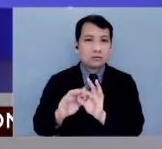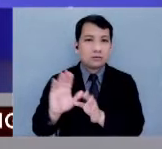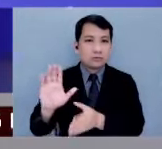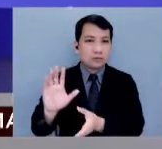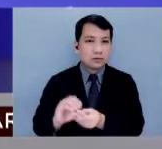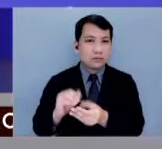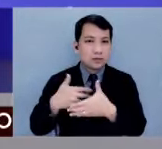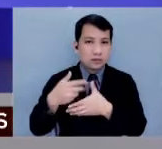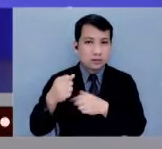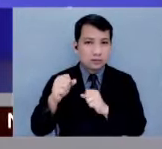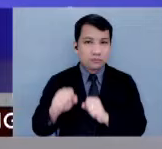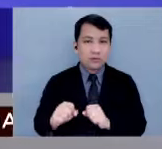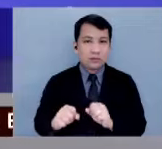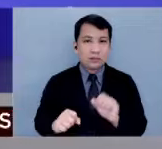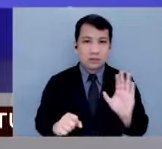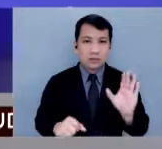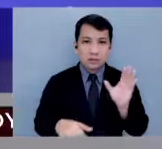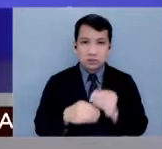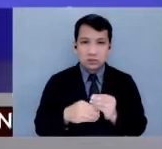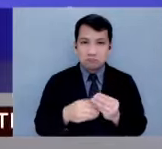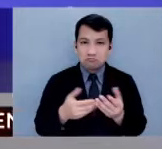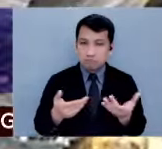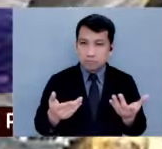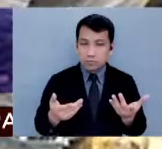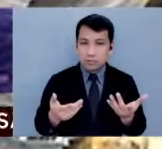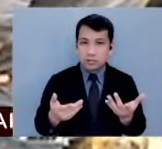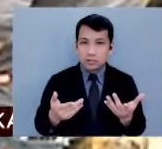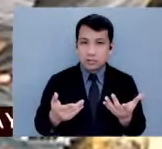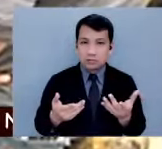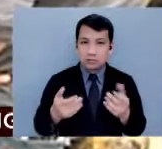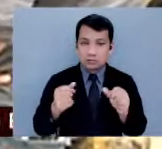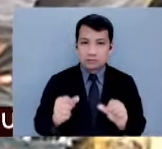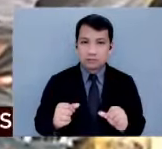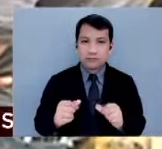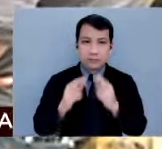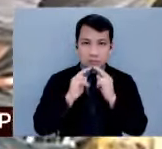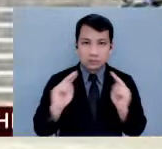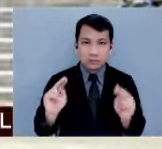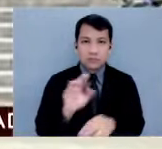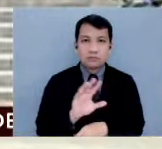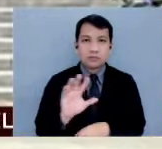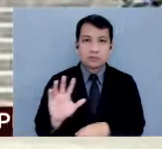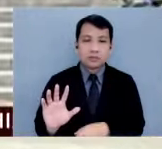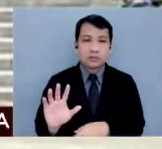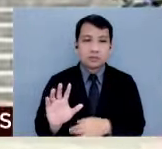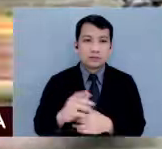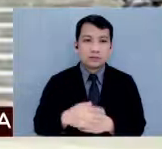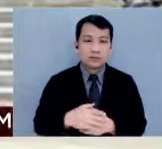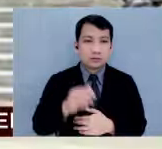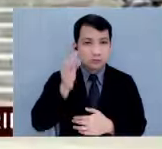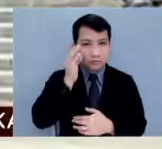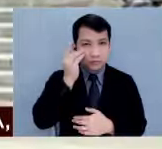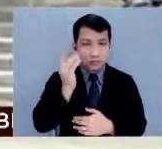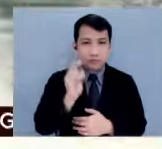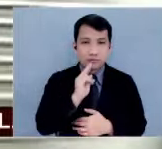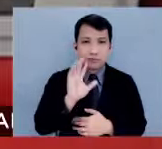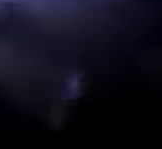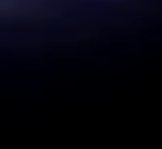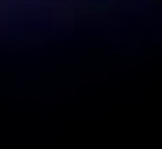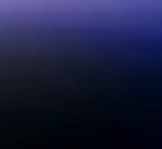sila on their post. Nagbabalita mula sa Frontline, Faith Del Mundo, News